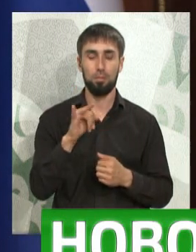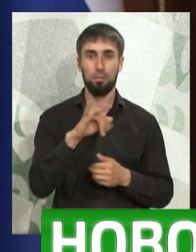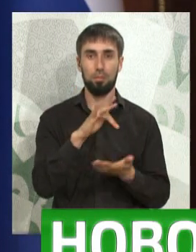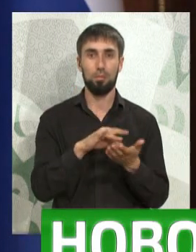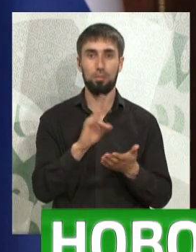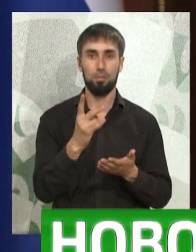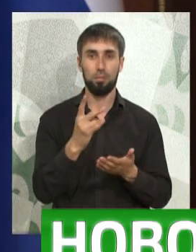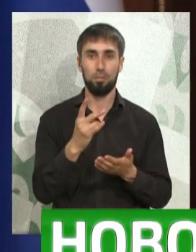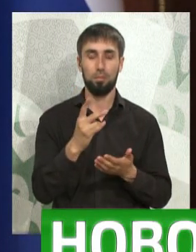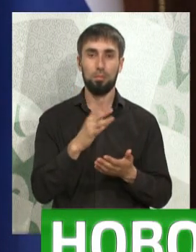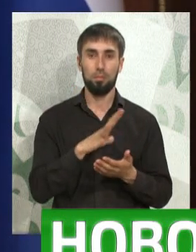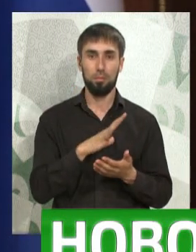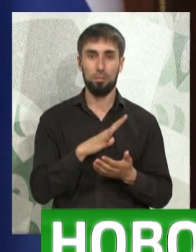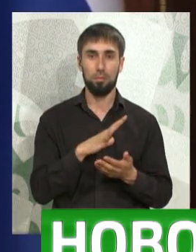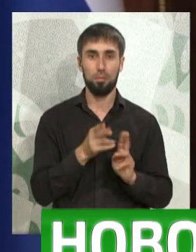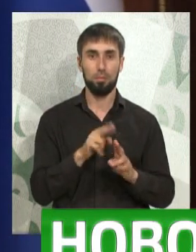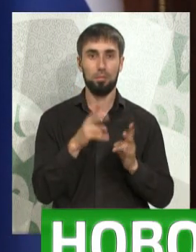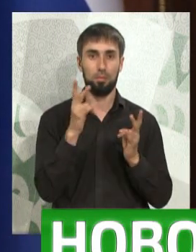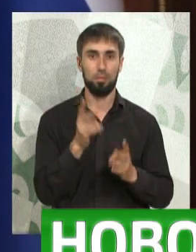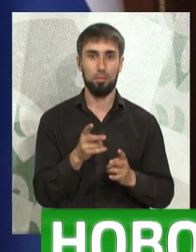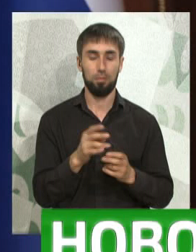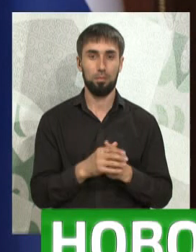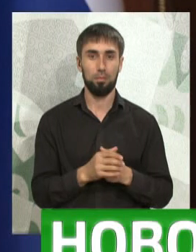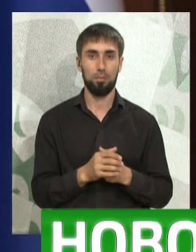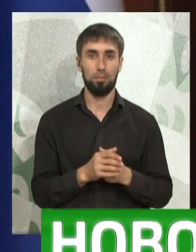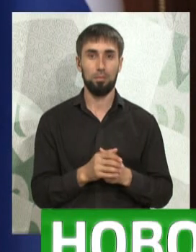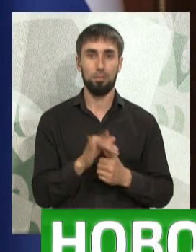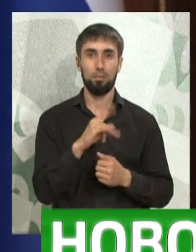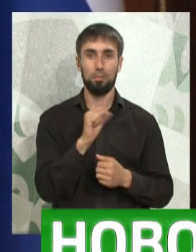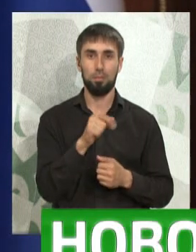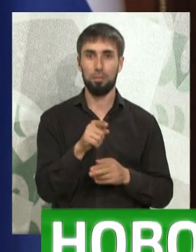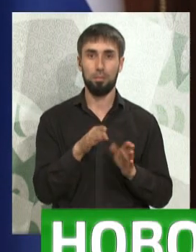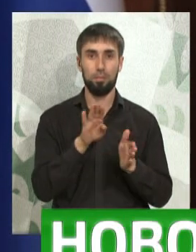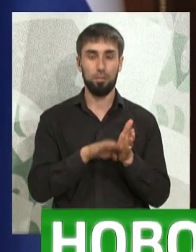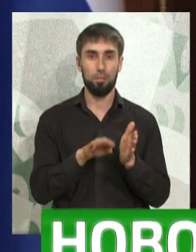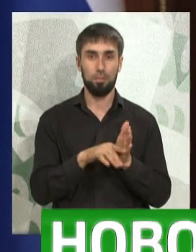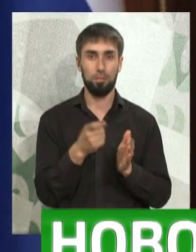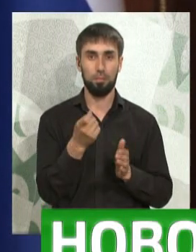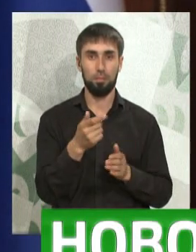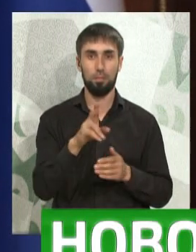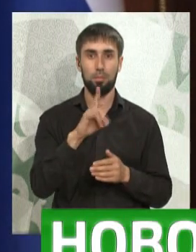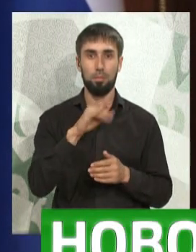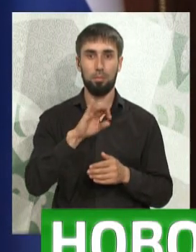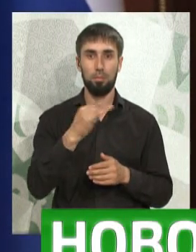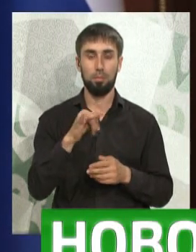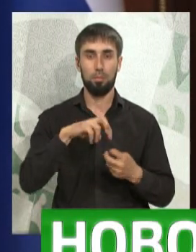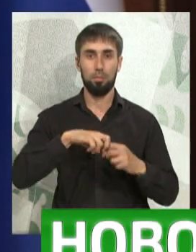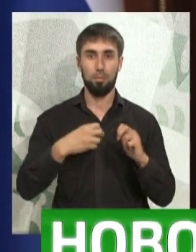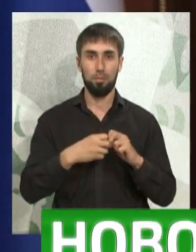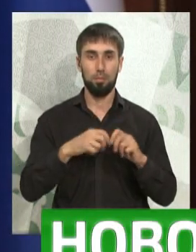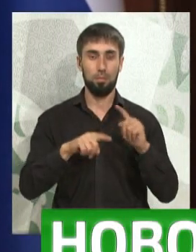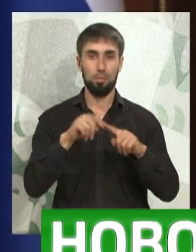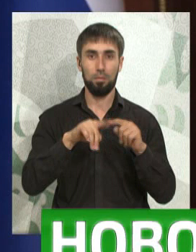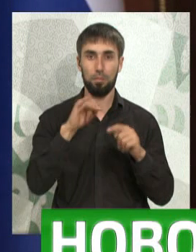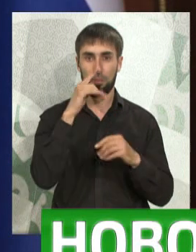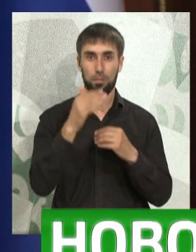Назран произошла трагедия. Из-за мелочной бытовой проблемы родные и